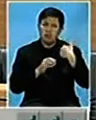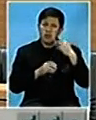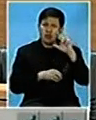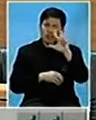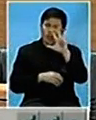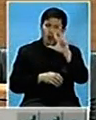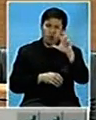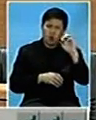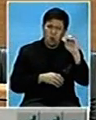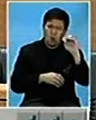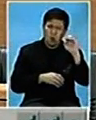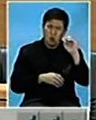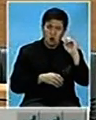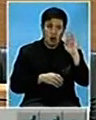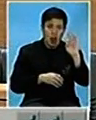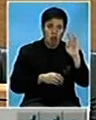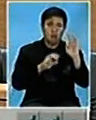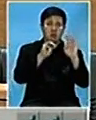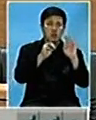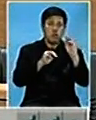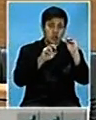มาตราแล้วก็15หมวด